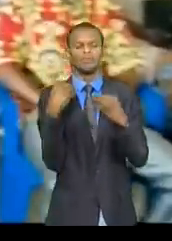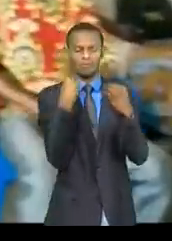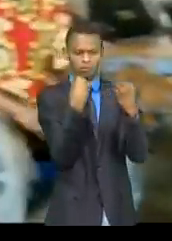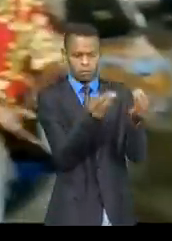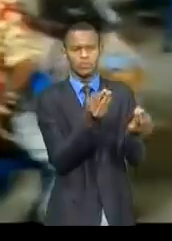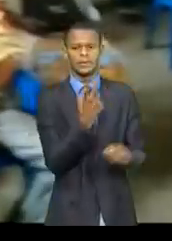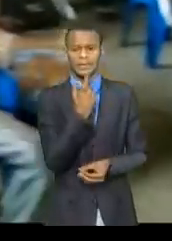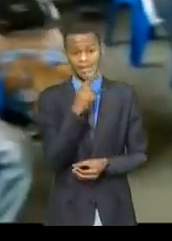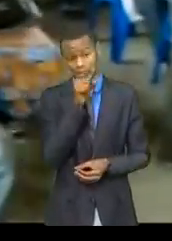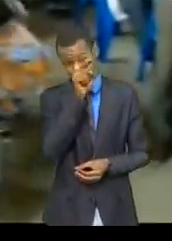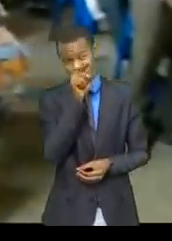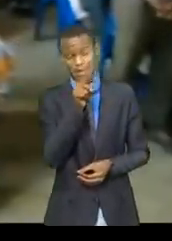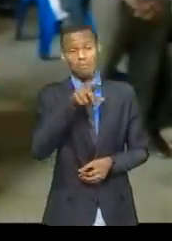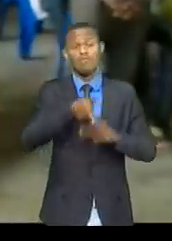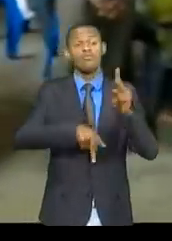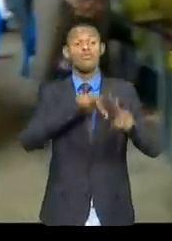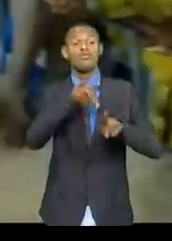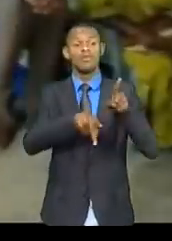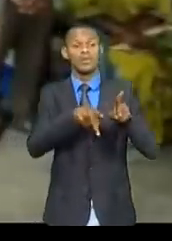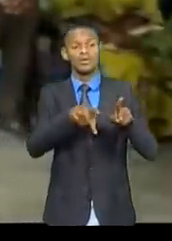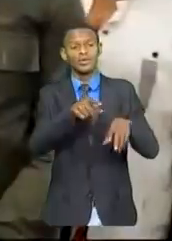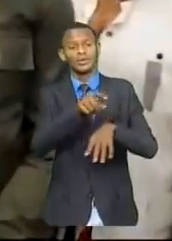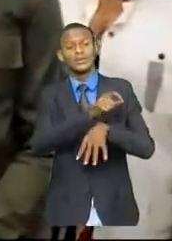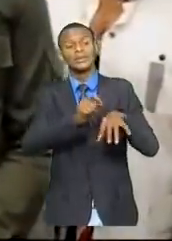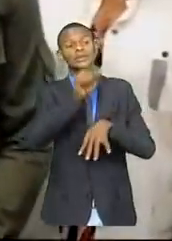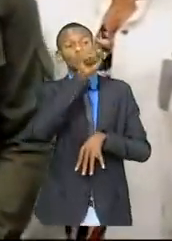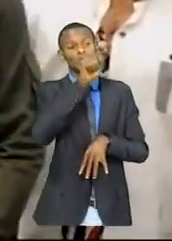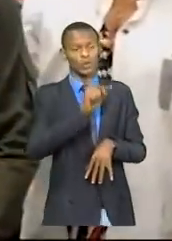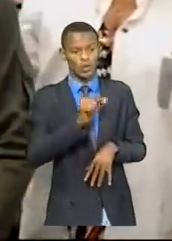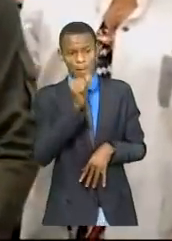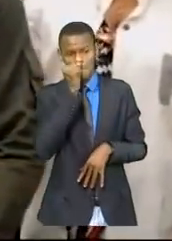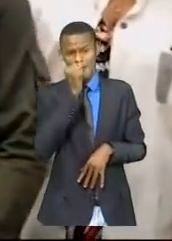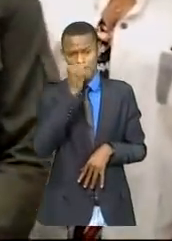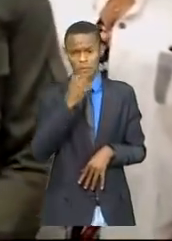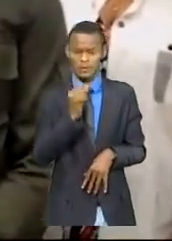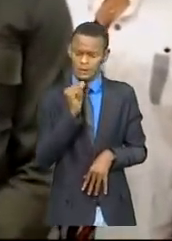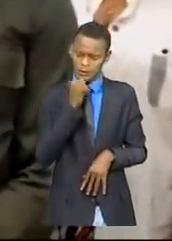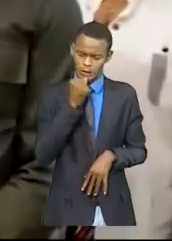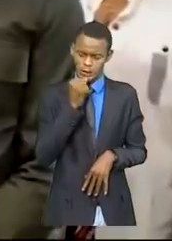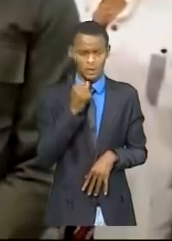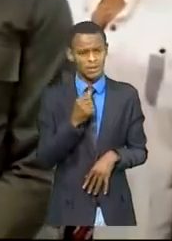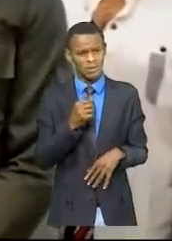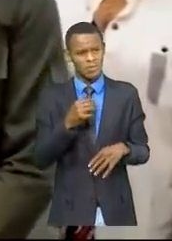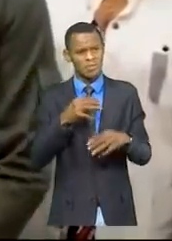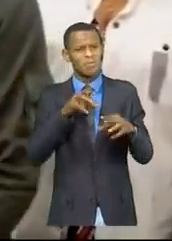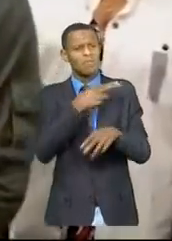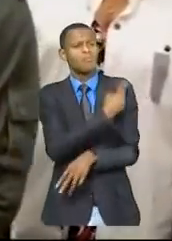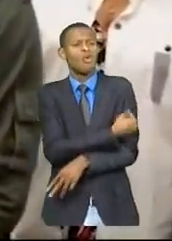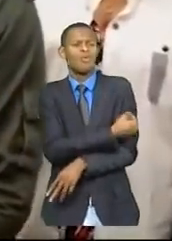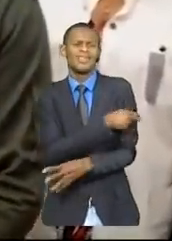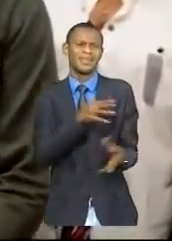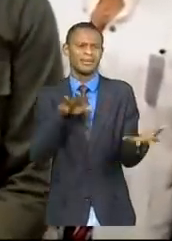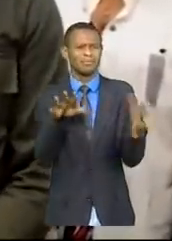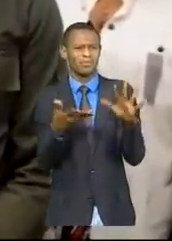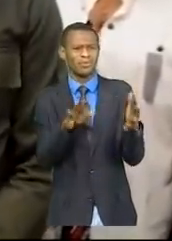de la cité de Bossoubé. Dans son mot de circonstance, il a exprimé son souci et sa volonté d'accompagner le gouvernement de la